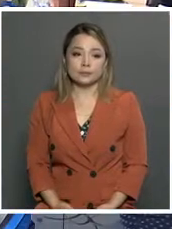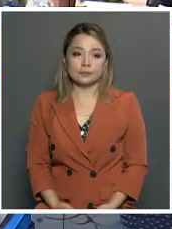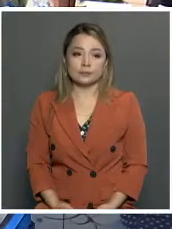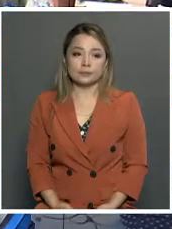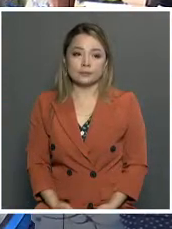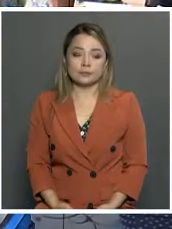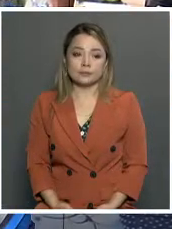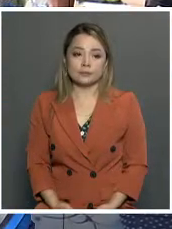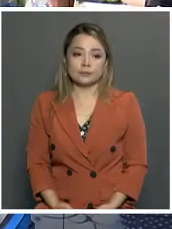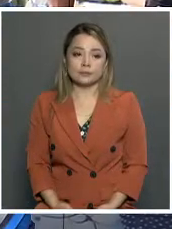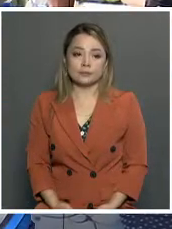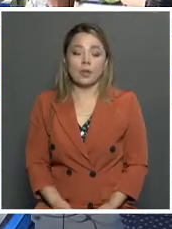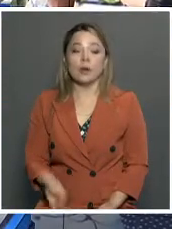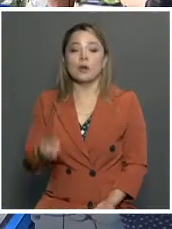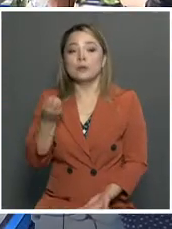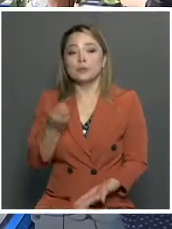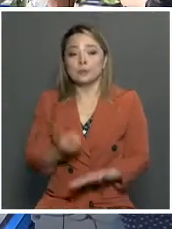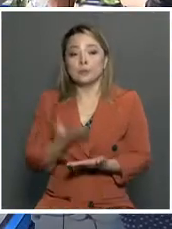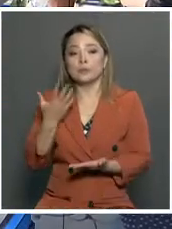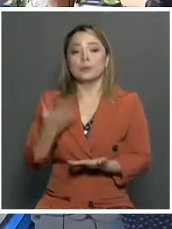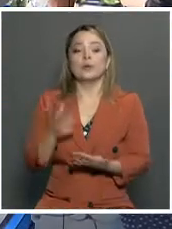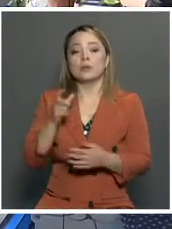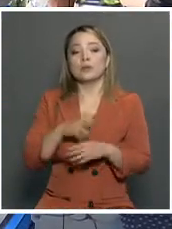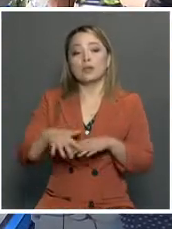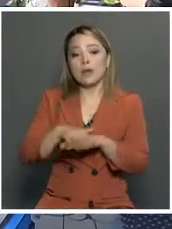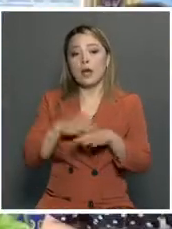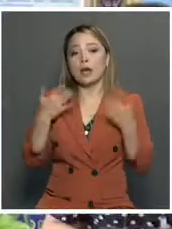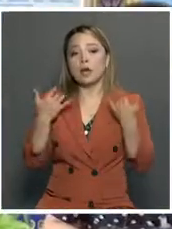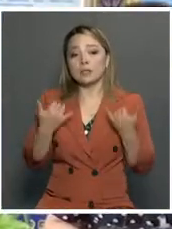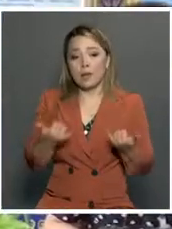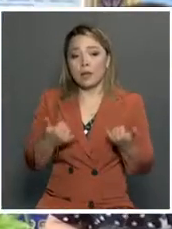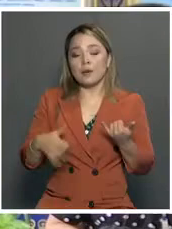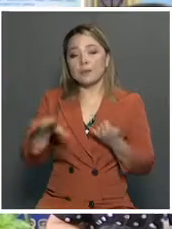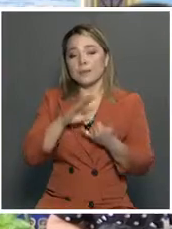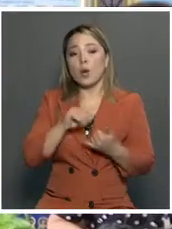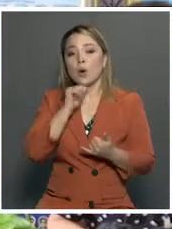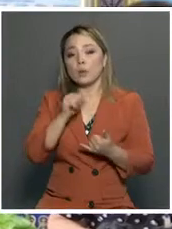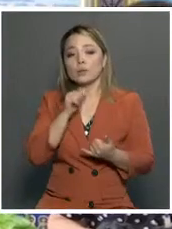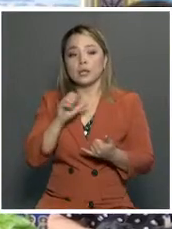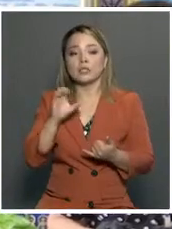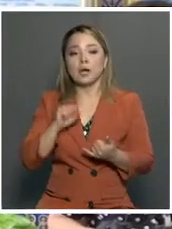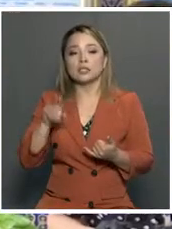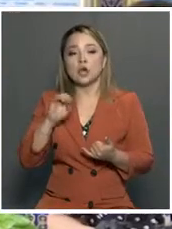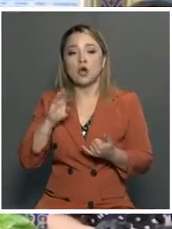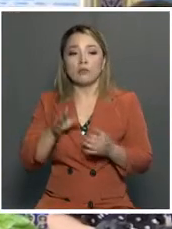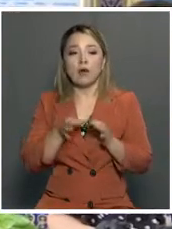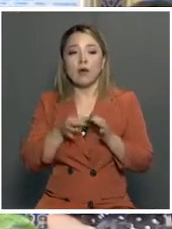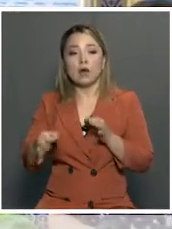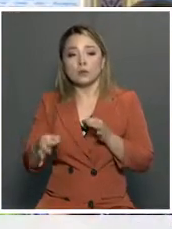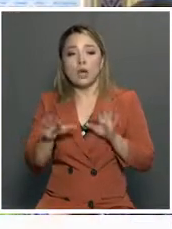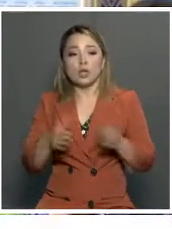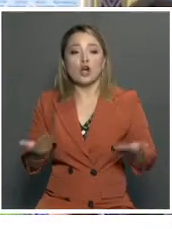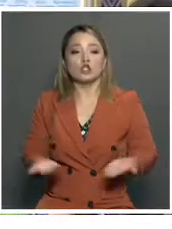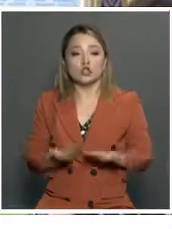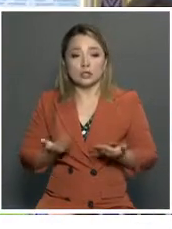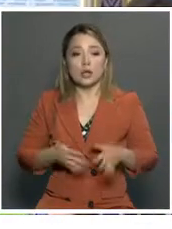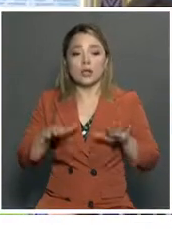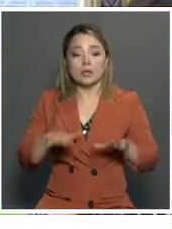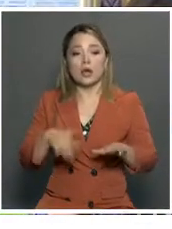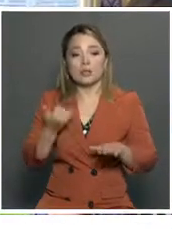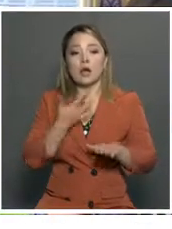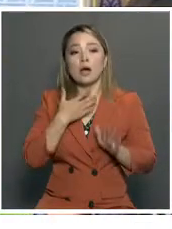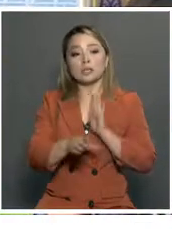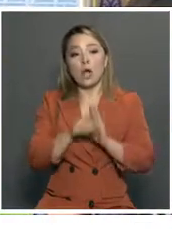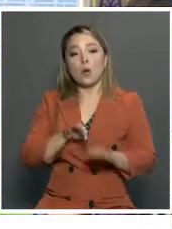Қайырлы күн, қадірменді көрермен, қайырлы күн, студиядағы әріптестер. Мен қазір Қостанай ауданына қарасты Сачков ауылында тұрмын. Мұнда сайлау науқаны ойдағыдай өтіп